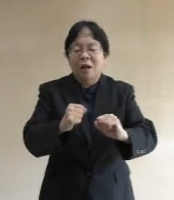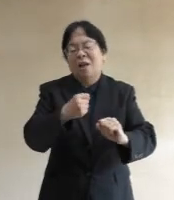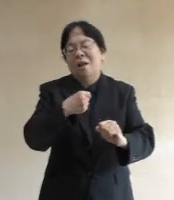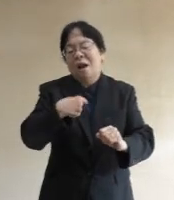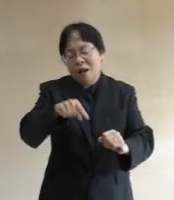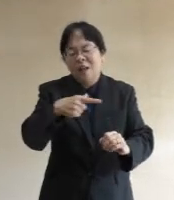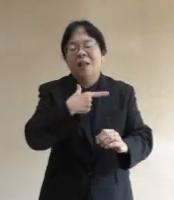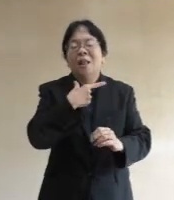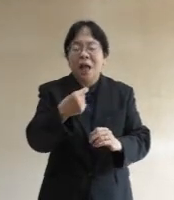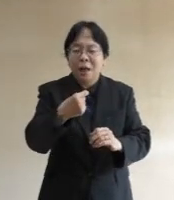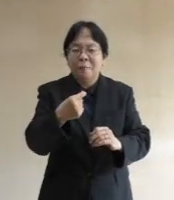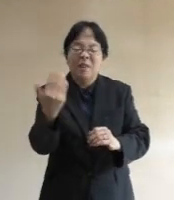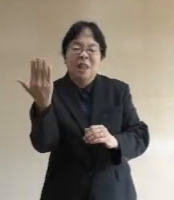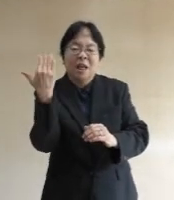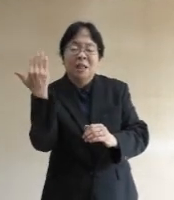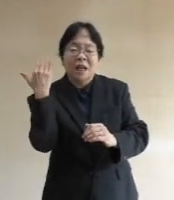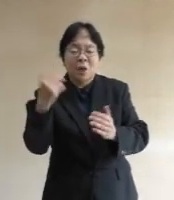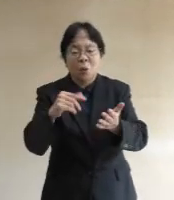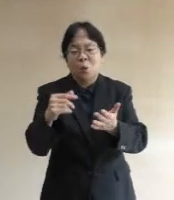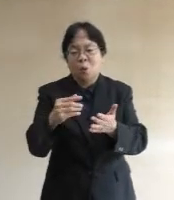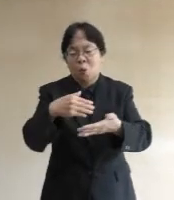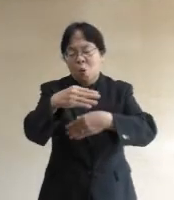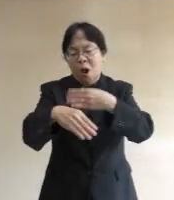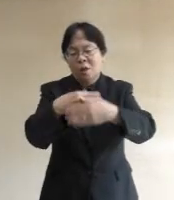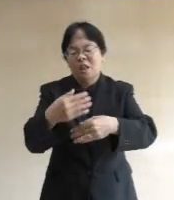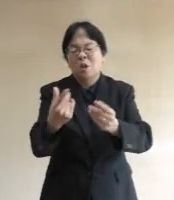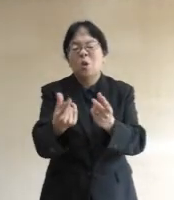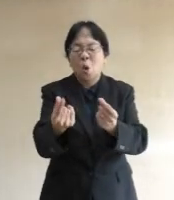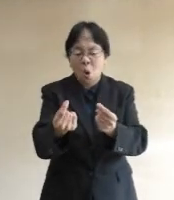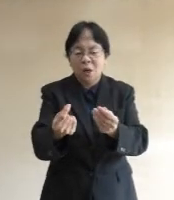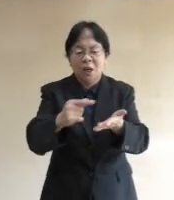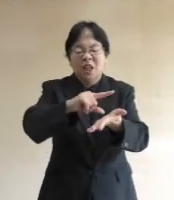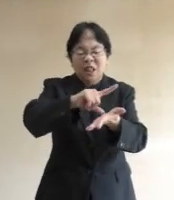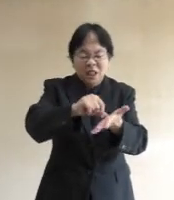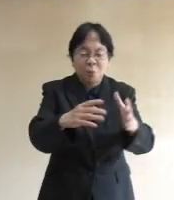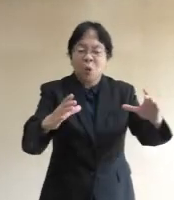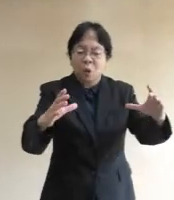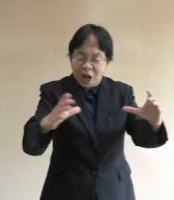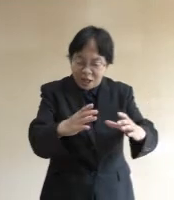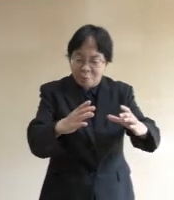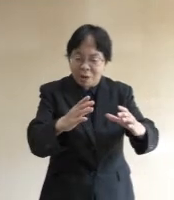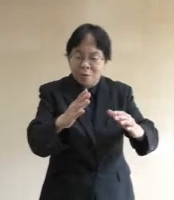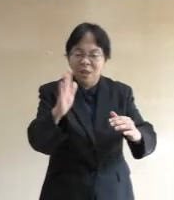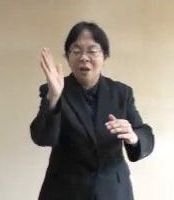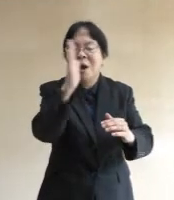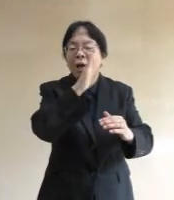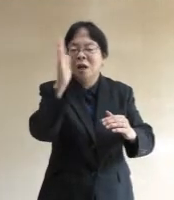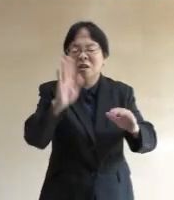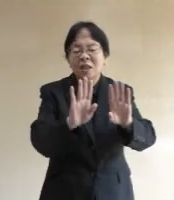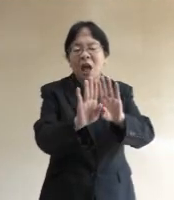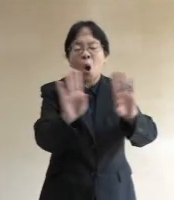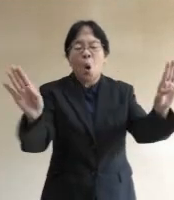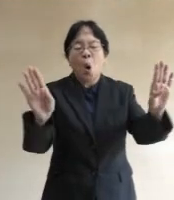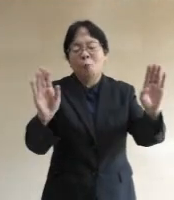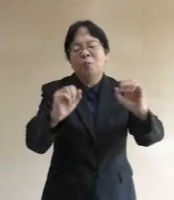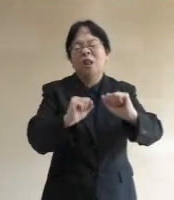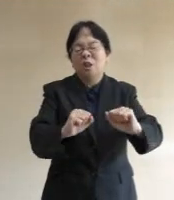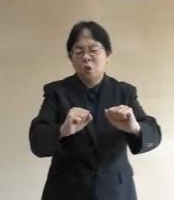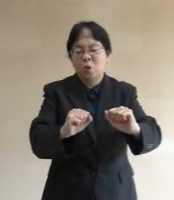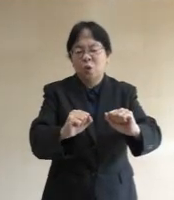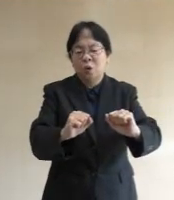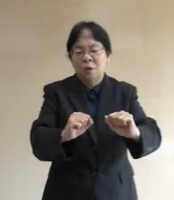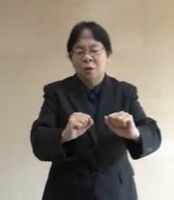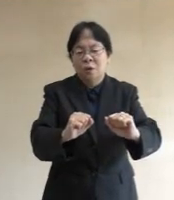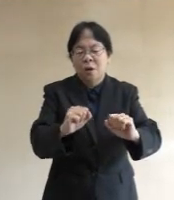あの、先ほど言ったように地元だけ固まるじゃなくて、もっとオープンに、すると